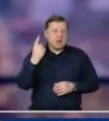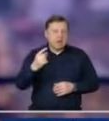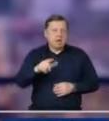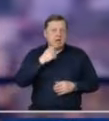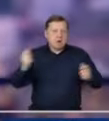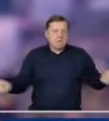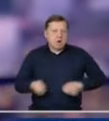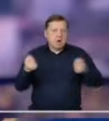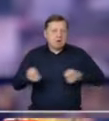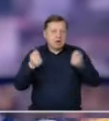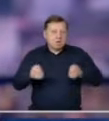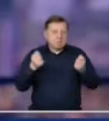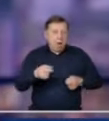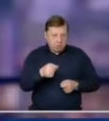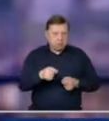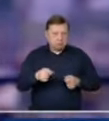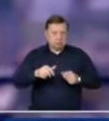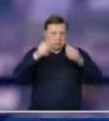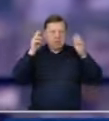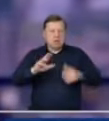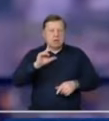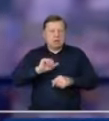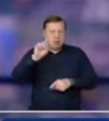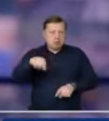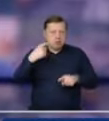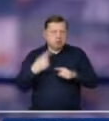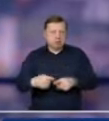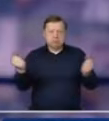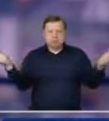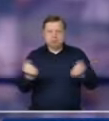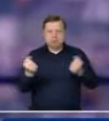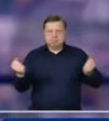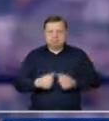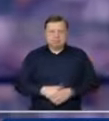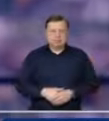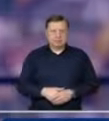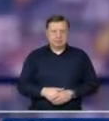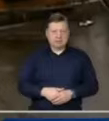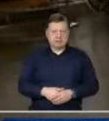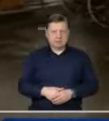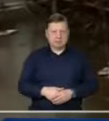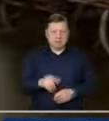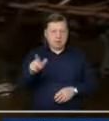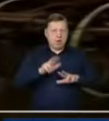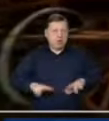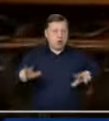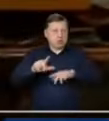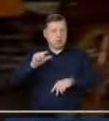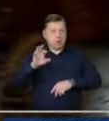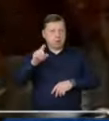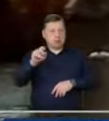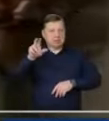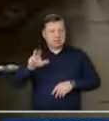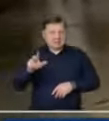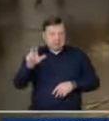wozownią magnacką. Tutaj czas się zatrzymał, a luksusowe pojazdy robią oszałamiające wrażenie. Rodzina Potockich miała wyrafinowany